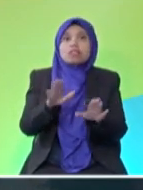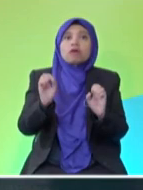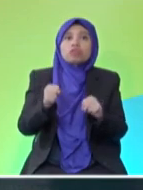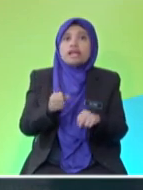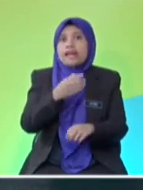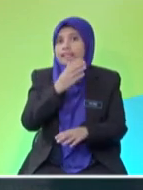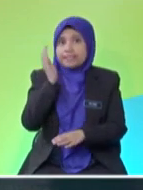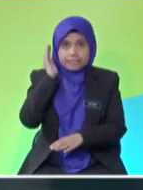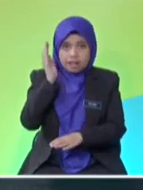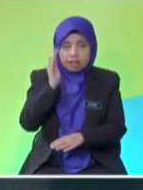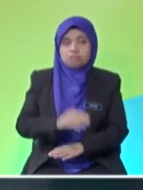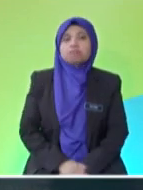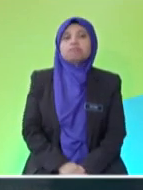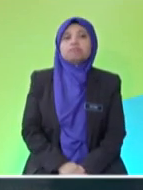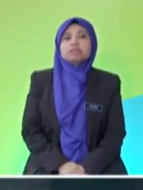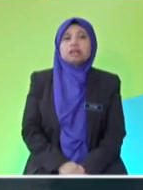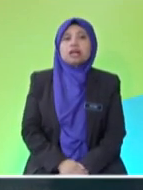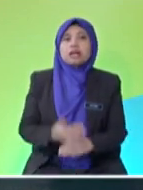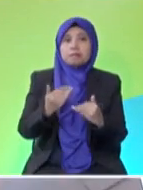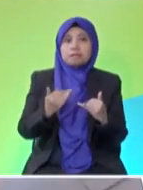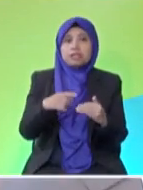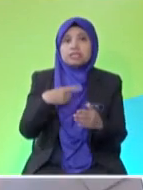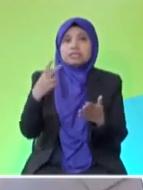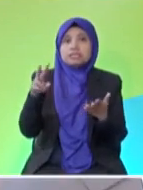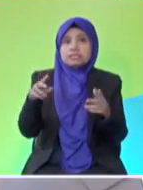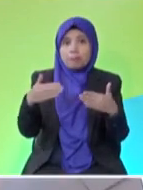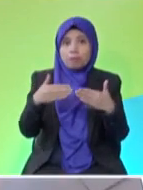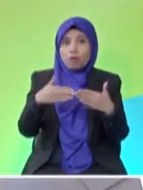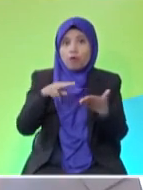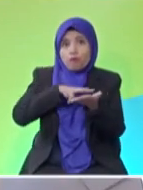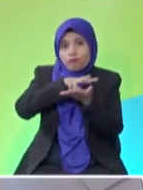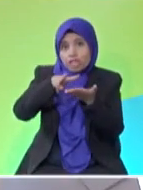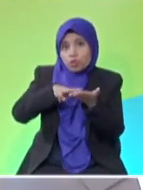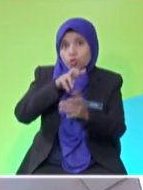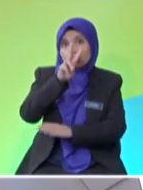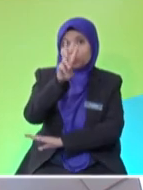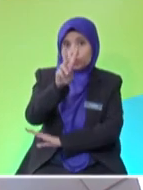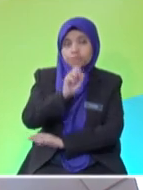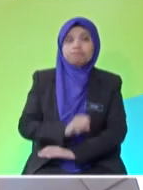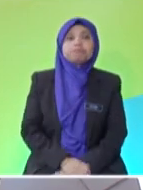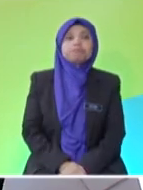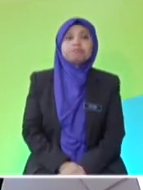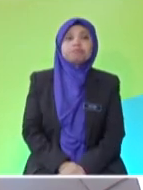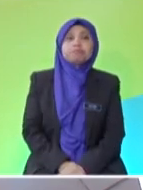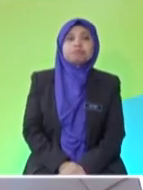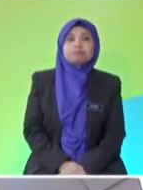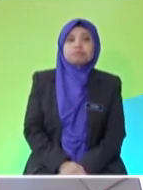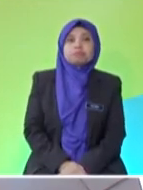video yang pertama Jadi sekarang Mari kita sama-sama saksikan video yang kedua